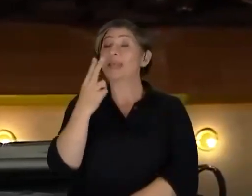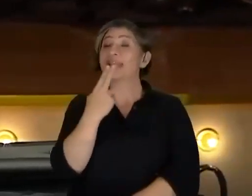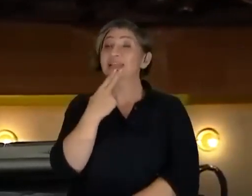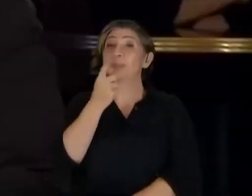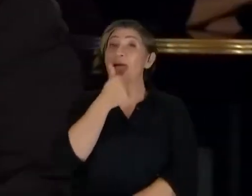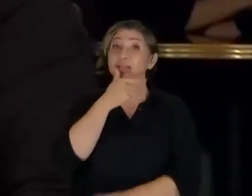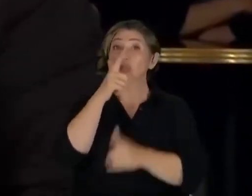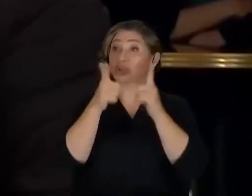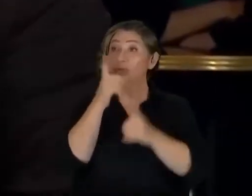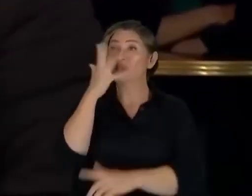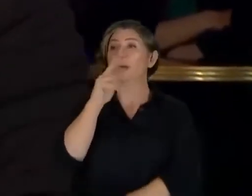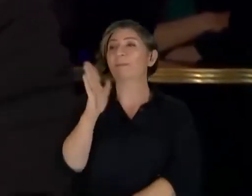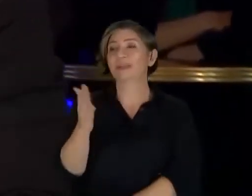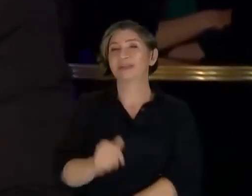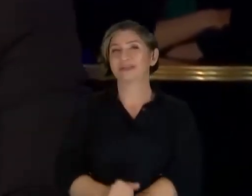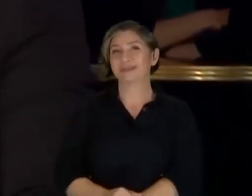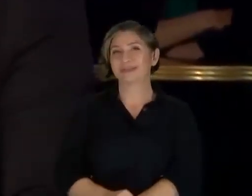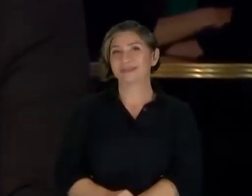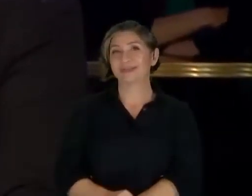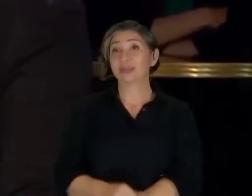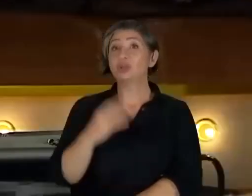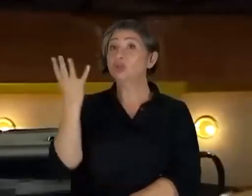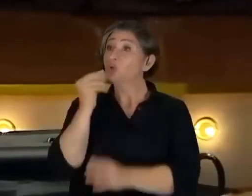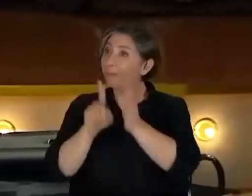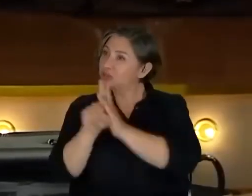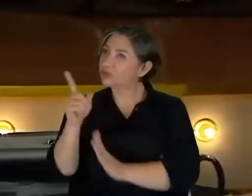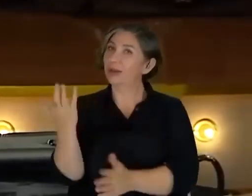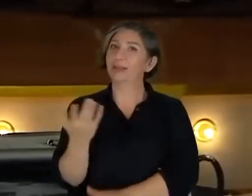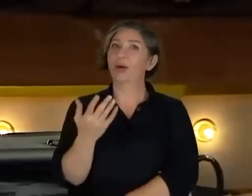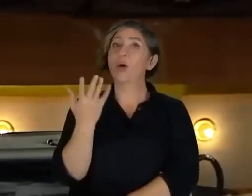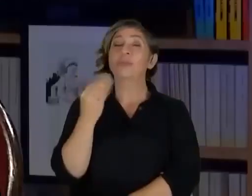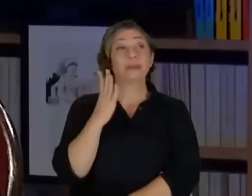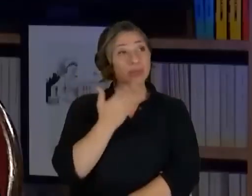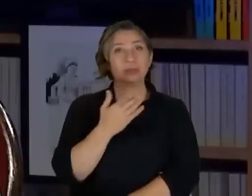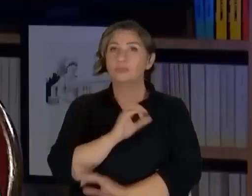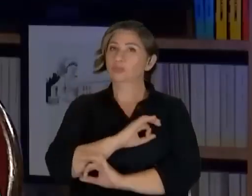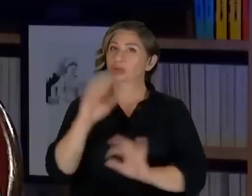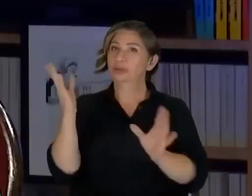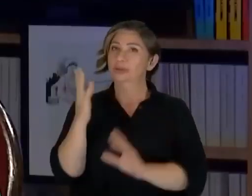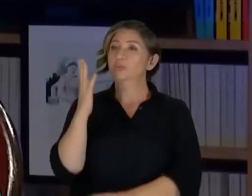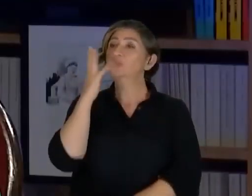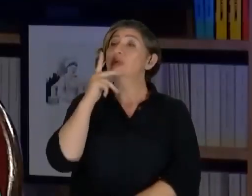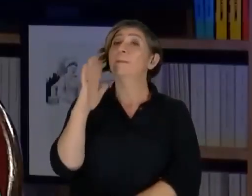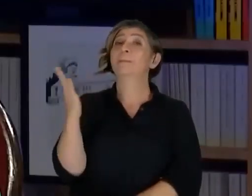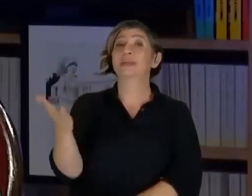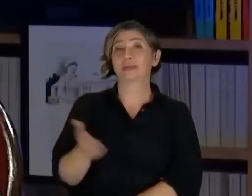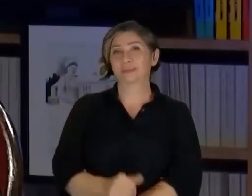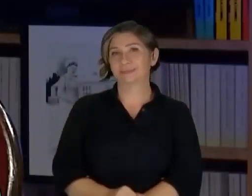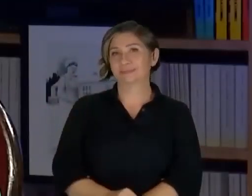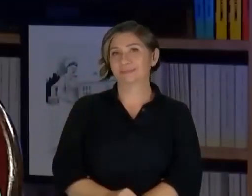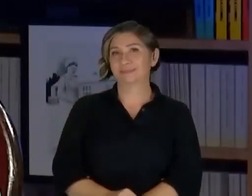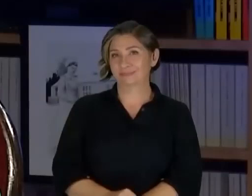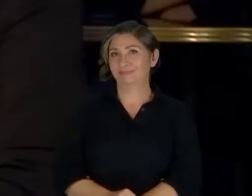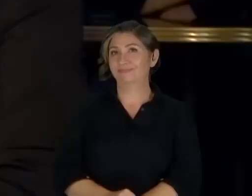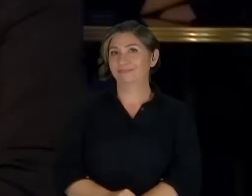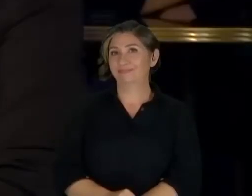bir erkeği de çektin. Utanmadın. Ve çok başarılı. Ya çok başarılı olmadı mı? Müthiş. Ve utanmadı. Müthiş. Çok teşekkür ederim.